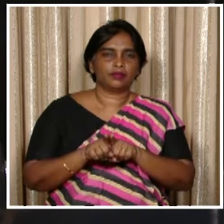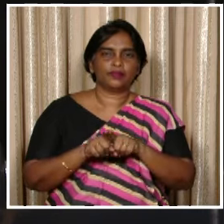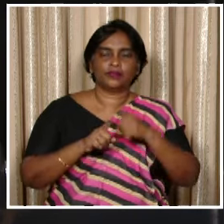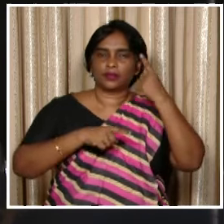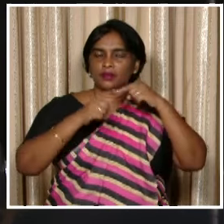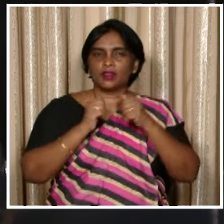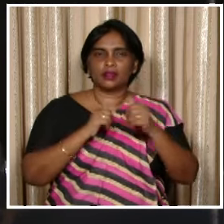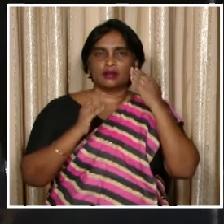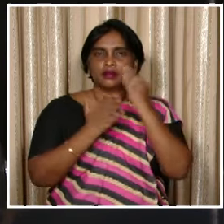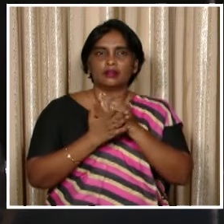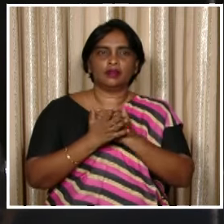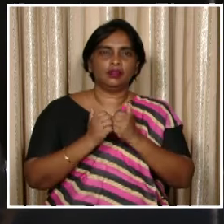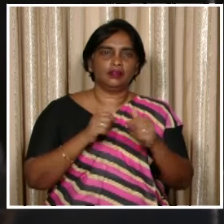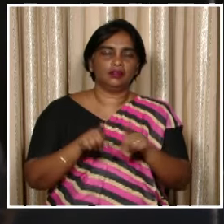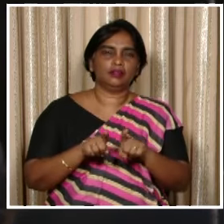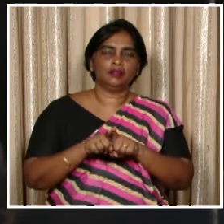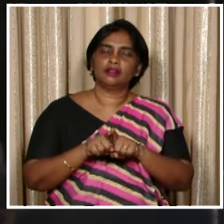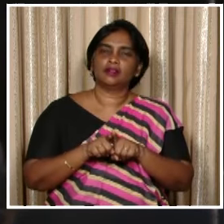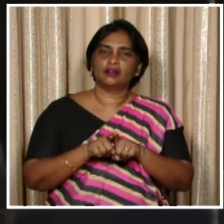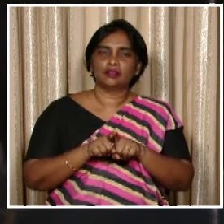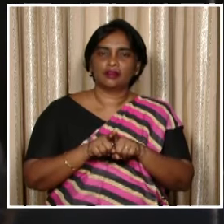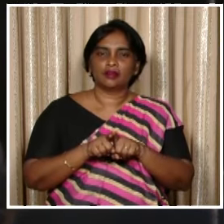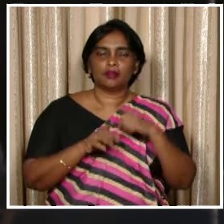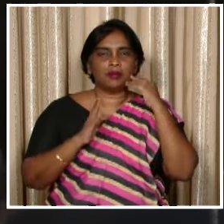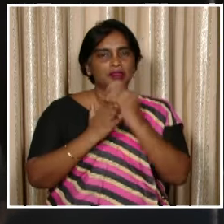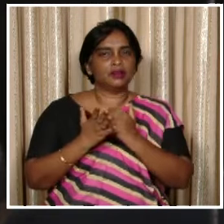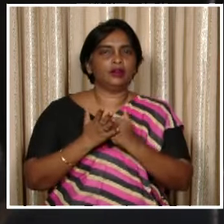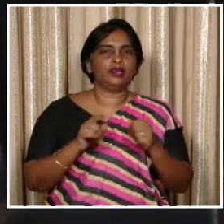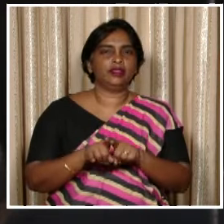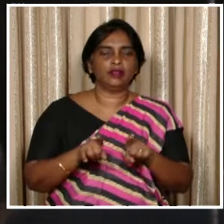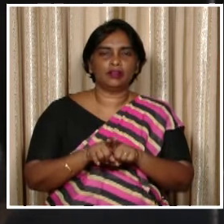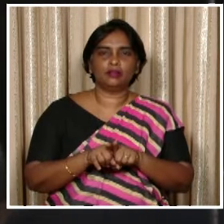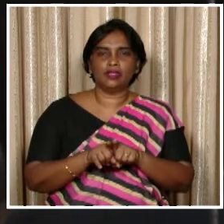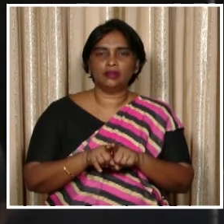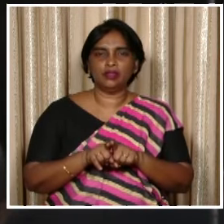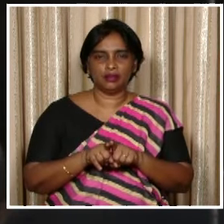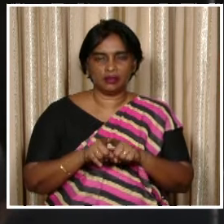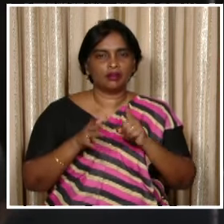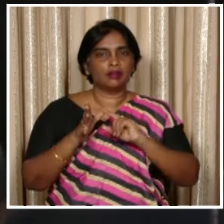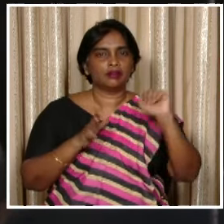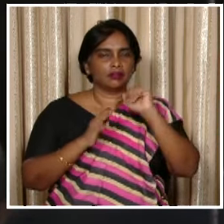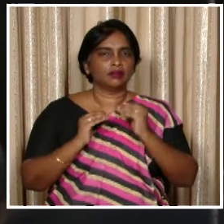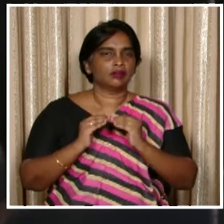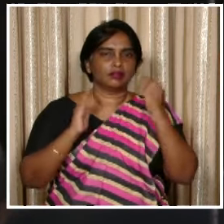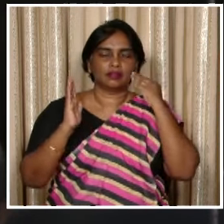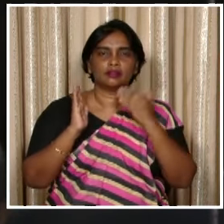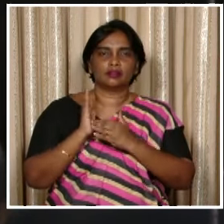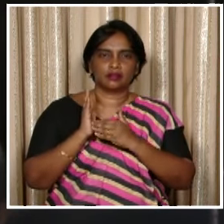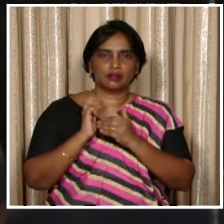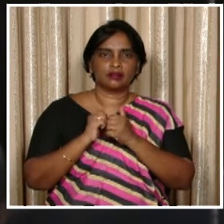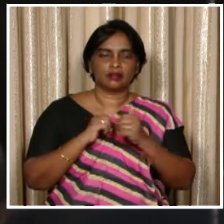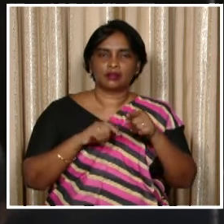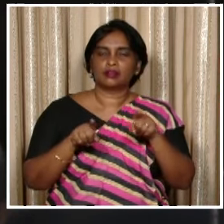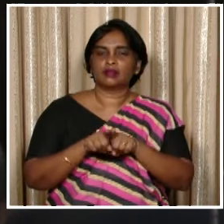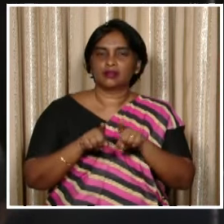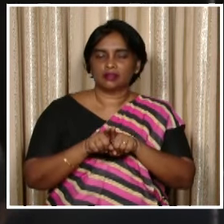ලිව්වා. තාම පිළිතුරක්වත් අපිට ලැබිලා නෑ. ජනාධිපතිතුමාට නැවතත් මතක් කරනවා. අසරණ මිනිස්සුන්ගේ බදු ගහනවට වඩා මේ බදු